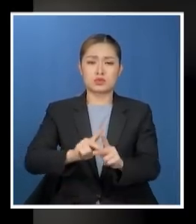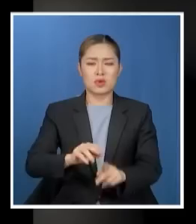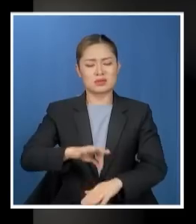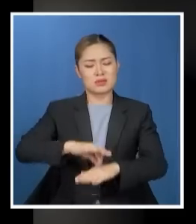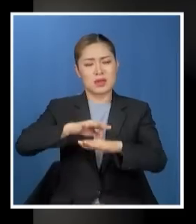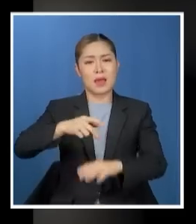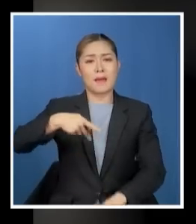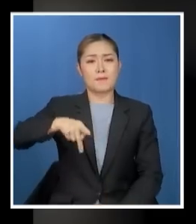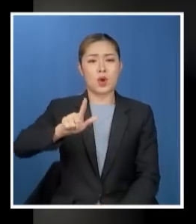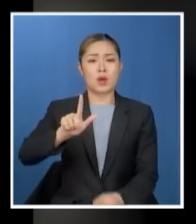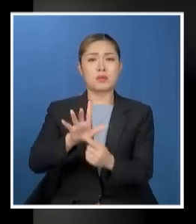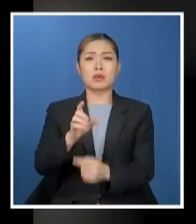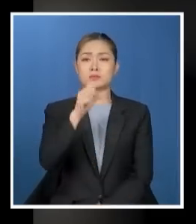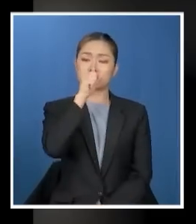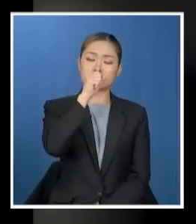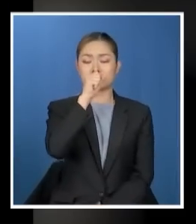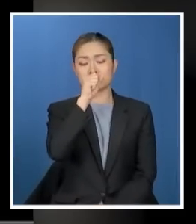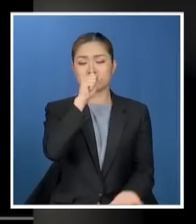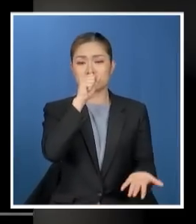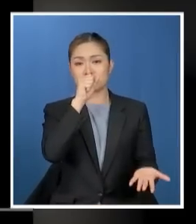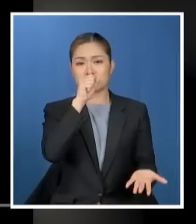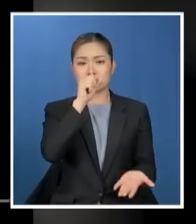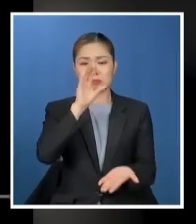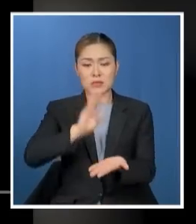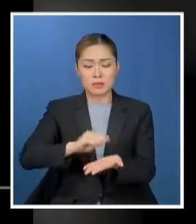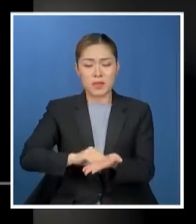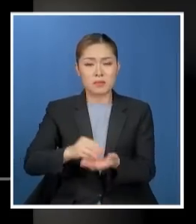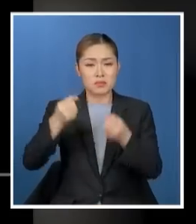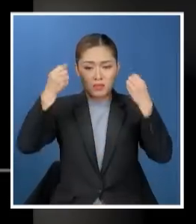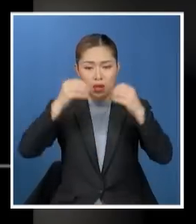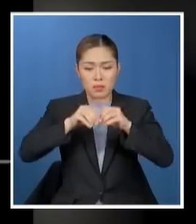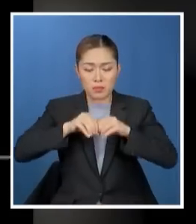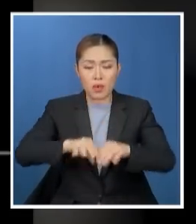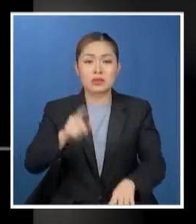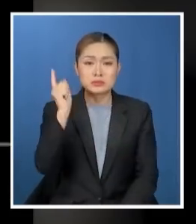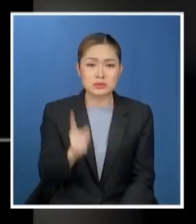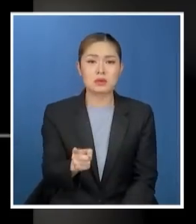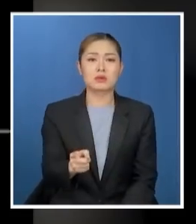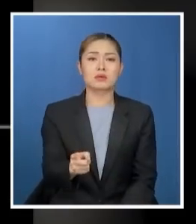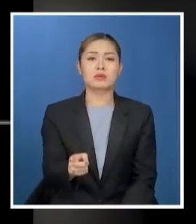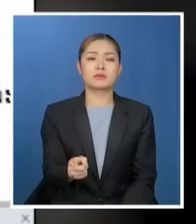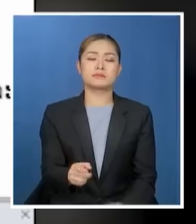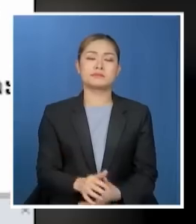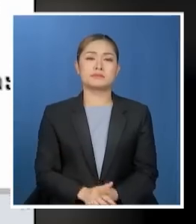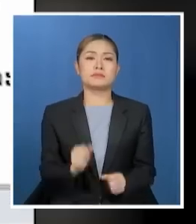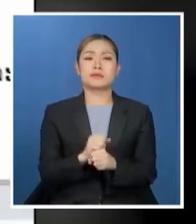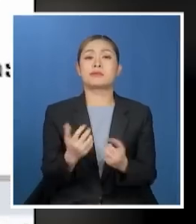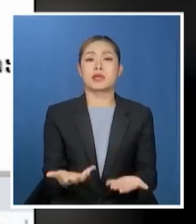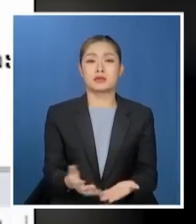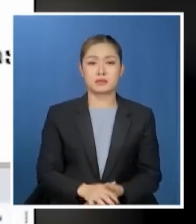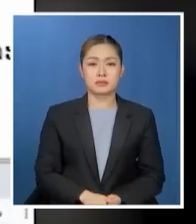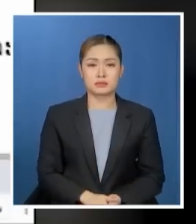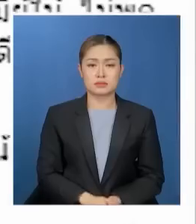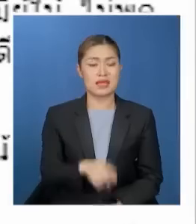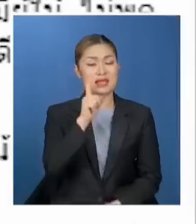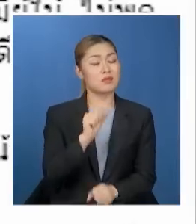มีใบคือไม่ทำอะไรฮะสุดท้ายข้อมูลเนี่ยมันก็มีข้อมูลว่าหลุดออกไปจริงๆ นี่แล้วจะทำอะไรได้ไหม